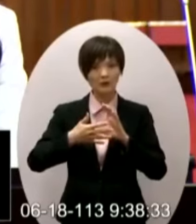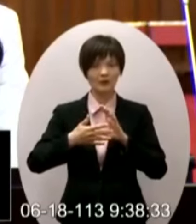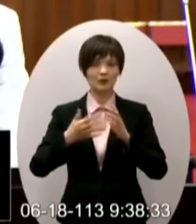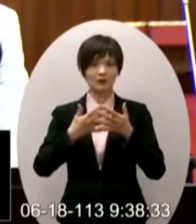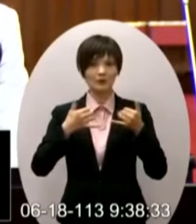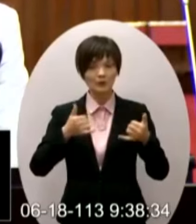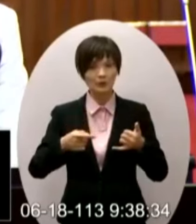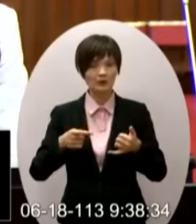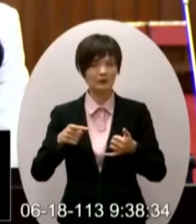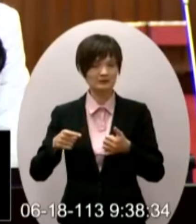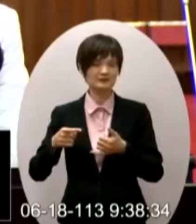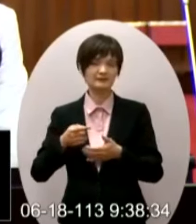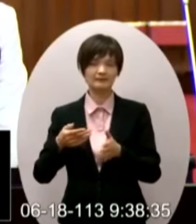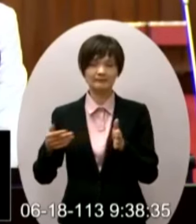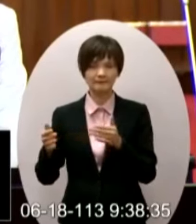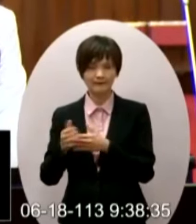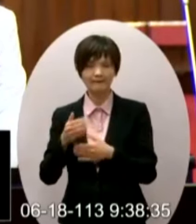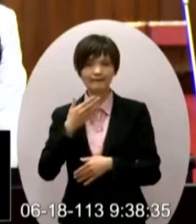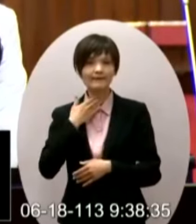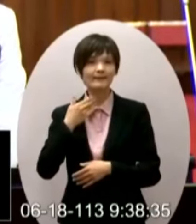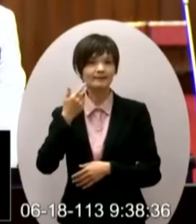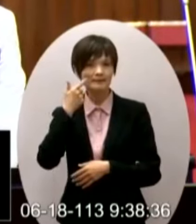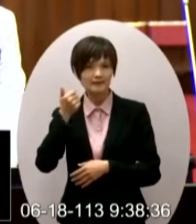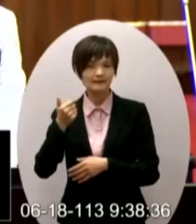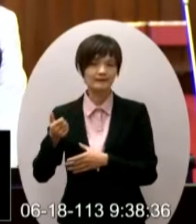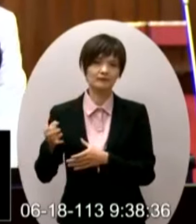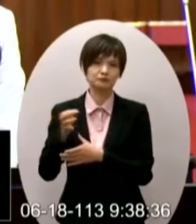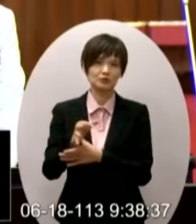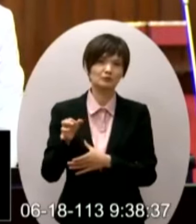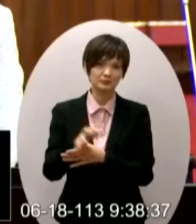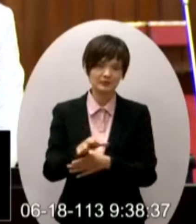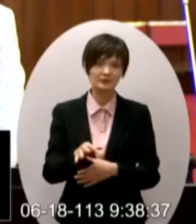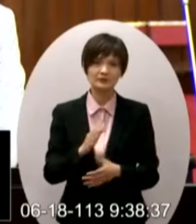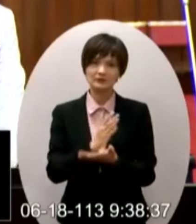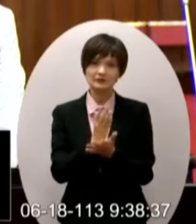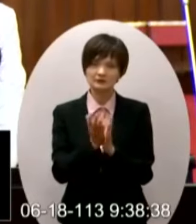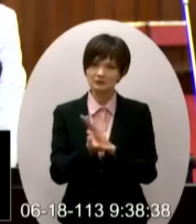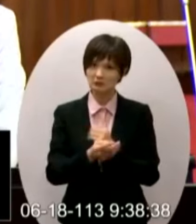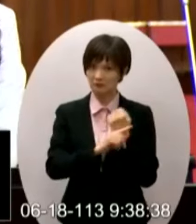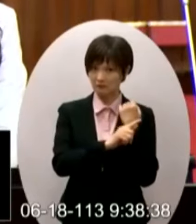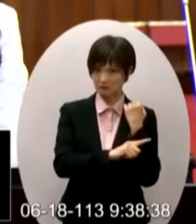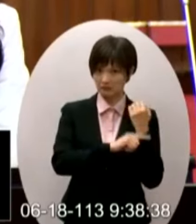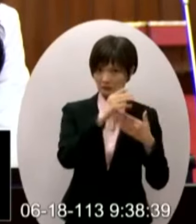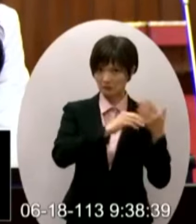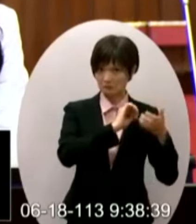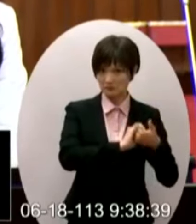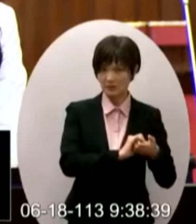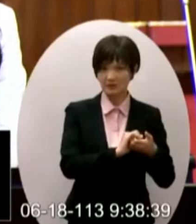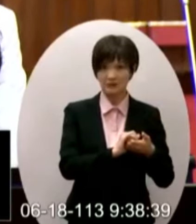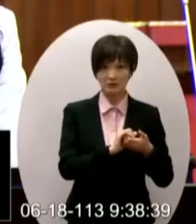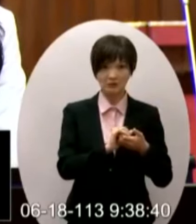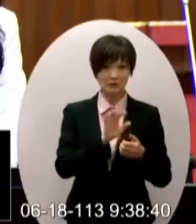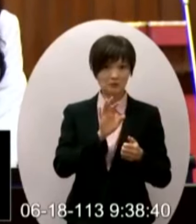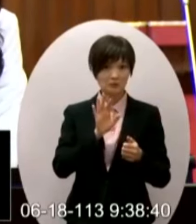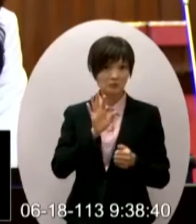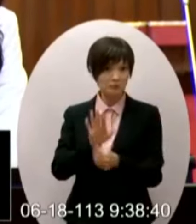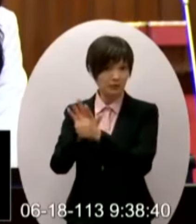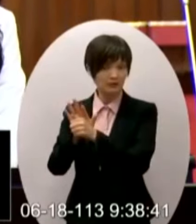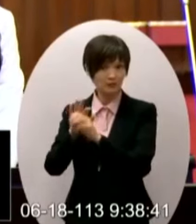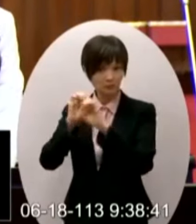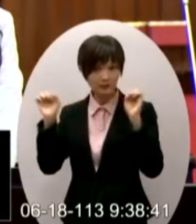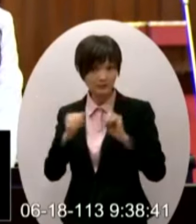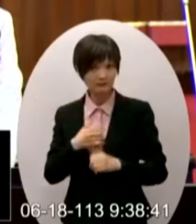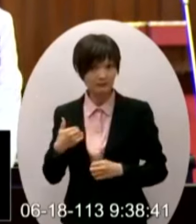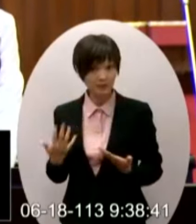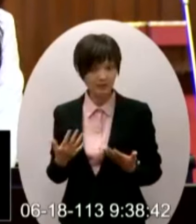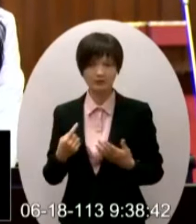台、还有打台，在这个部分我们到底有没有办法来制定相关的法律让中国干爹现行呢？本席是媒体出来